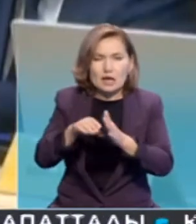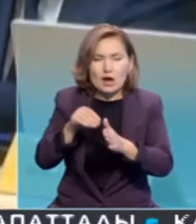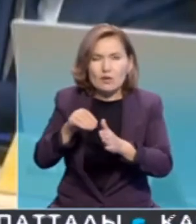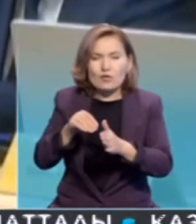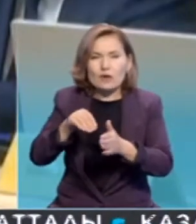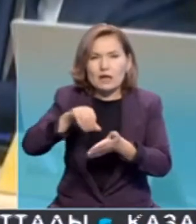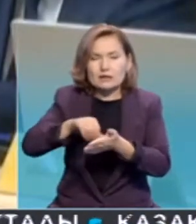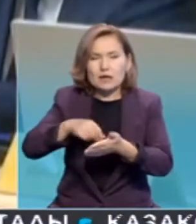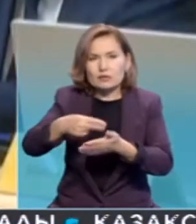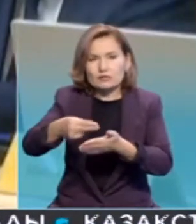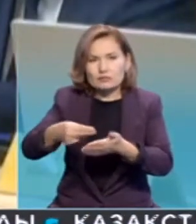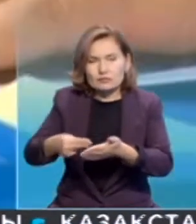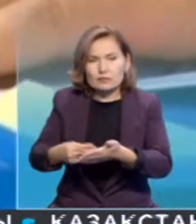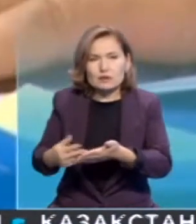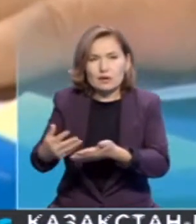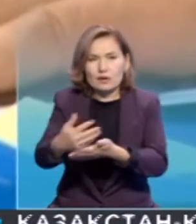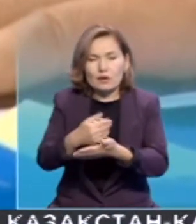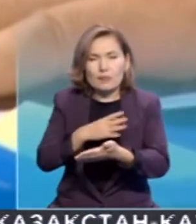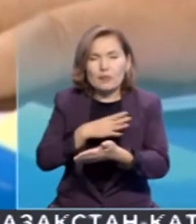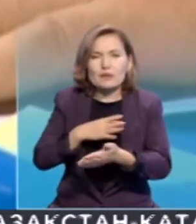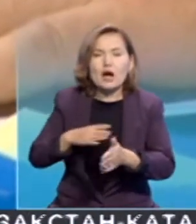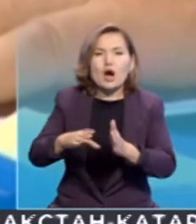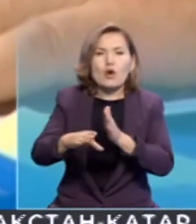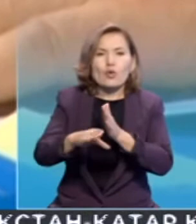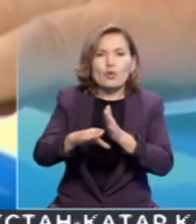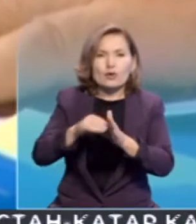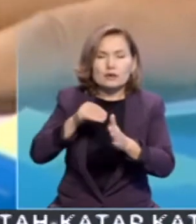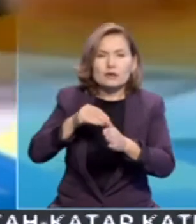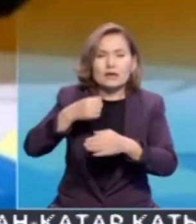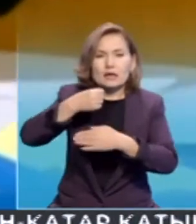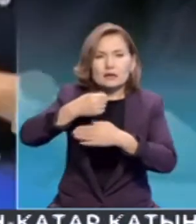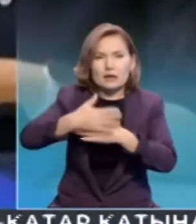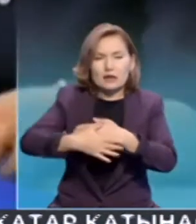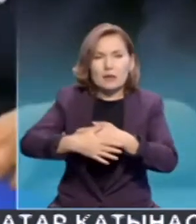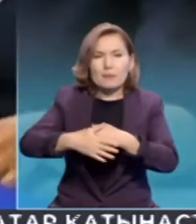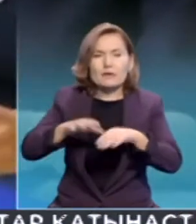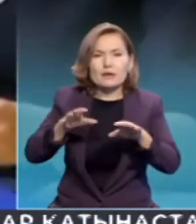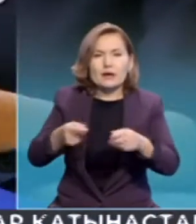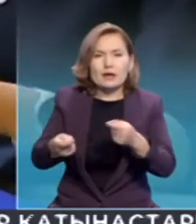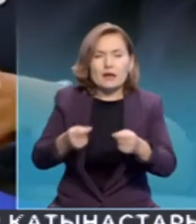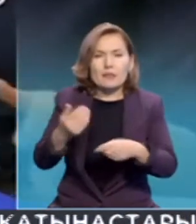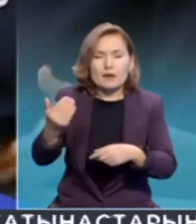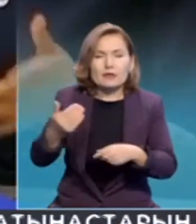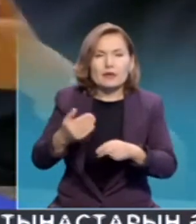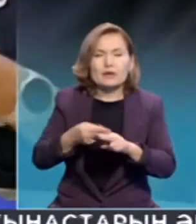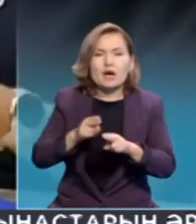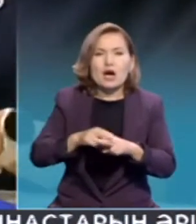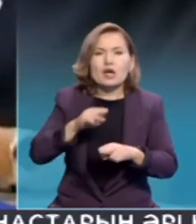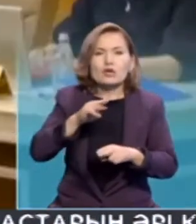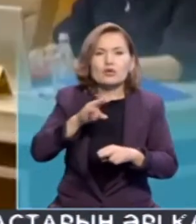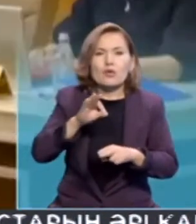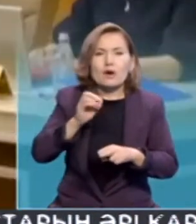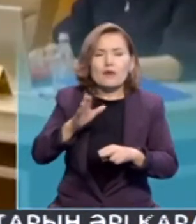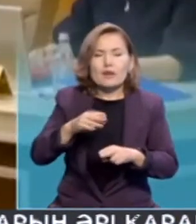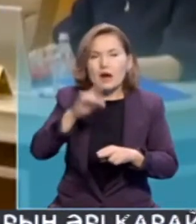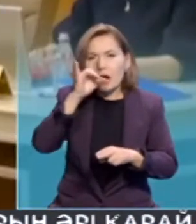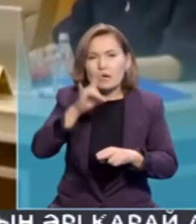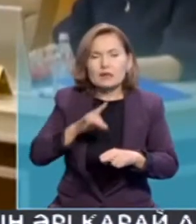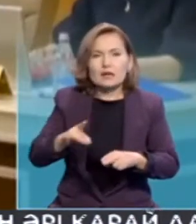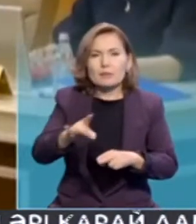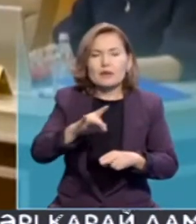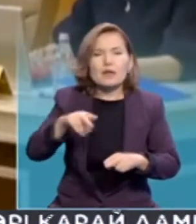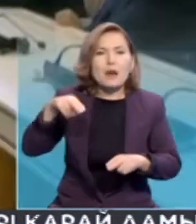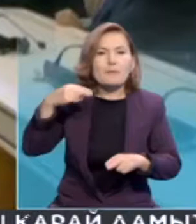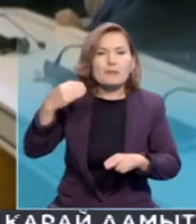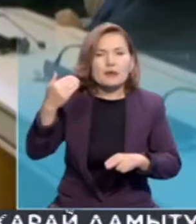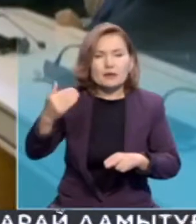жинапты. Сонымен бірге Орталық сайлау комиссиясының төрағасы Нұрлан Әбдіров Қасым-Жомарт Кемелұлы Тоқаевтың Қазақстан